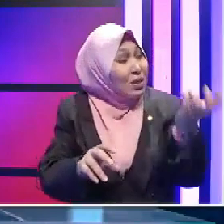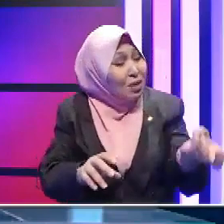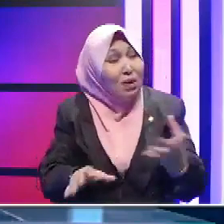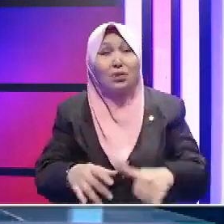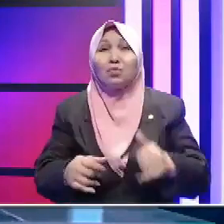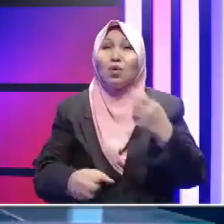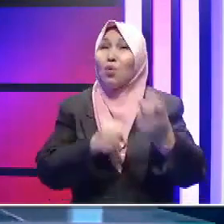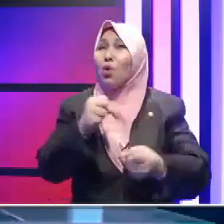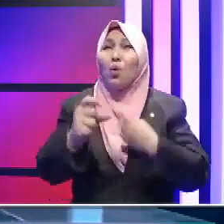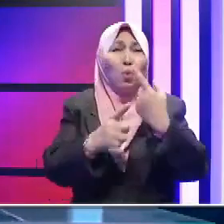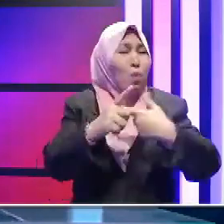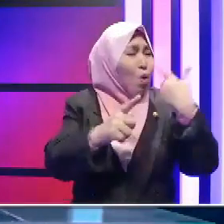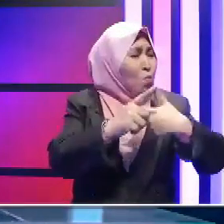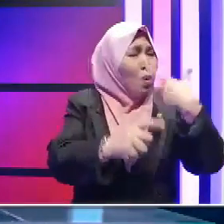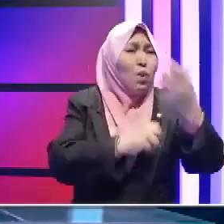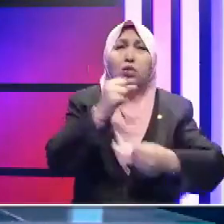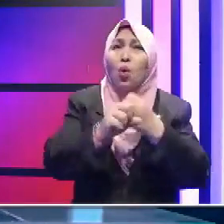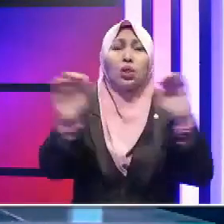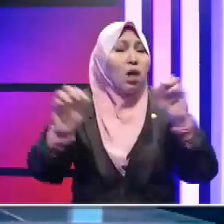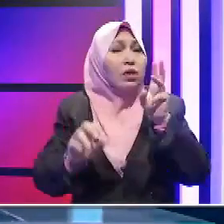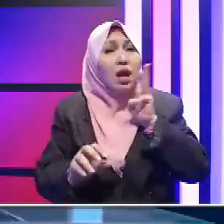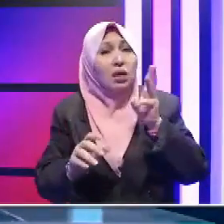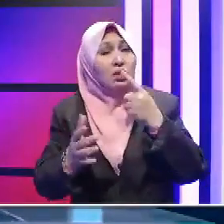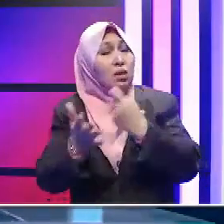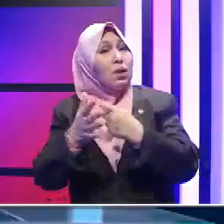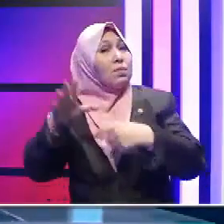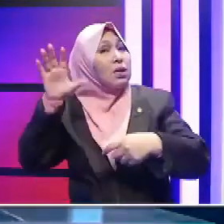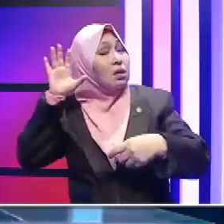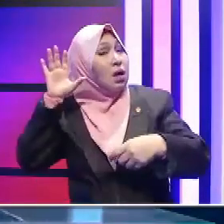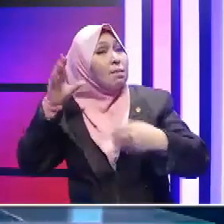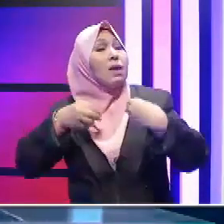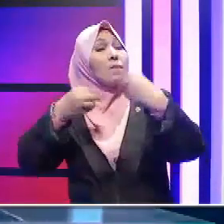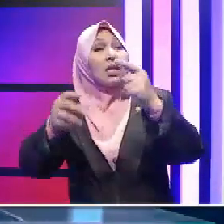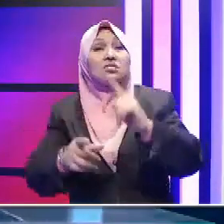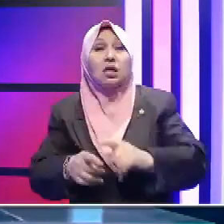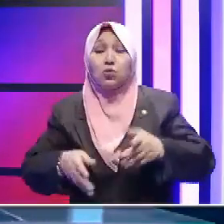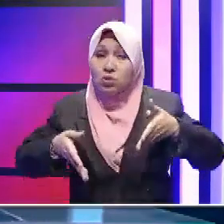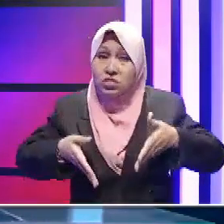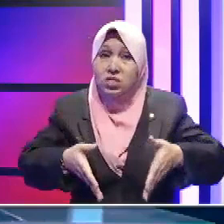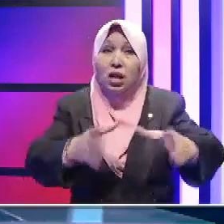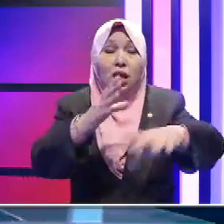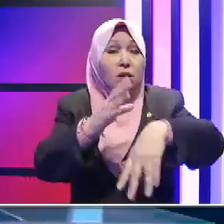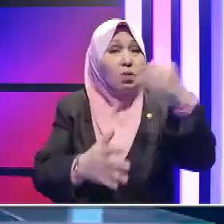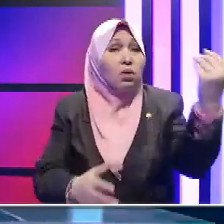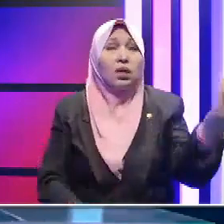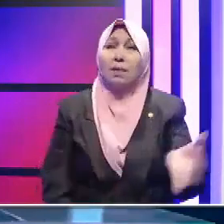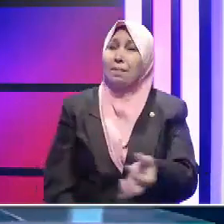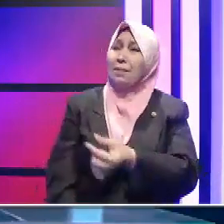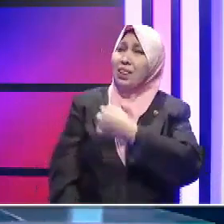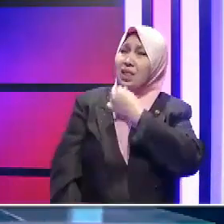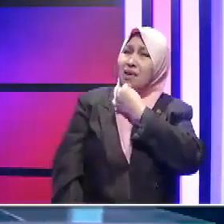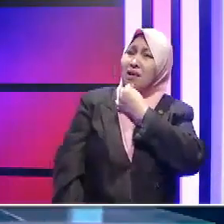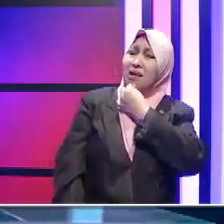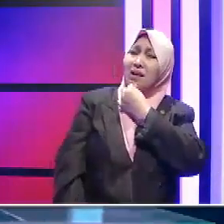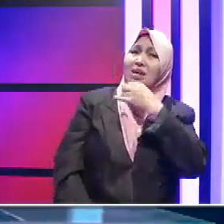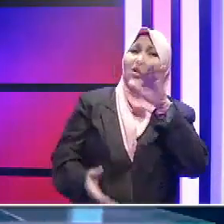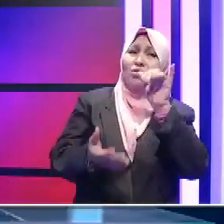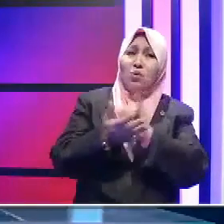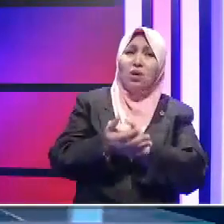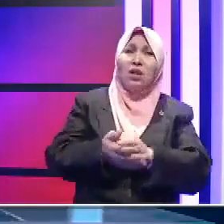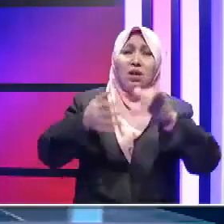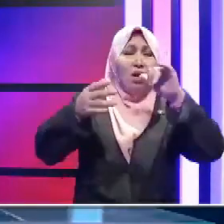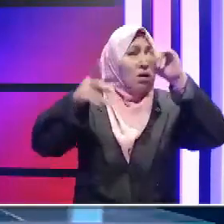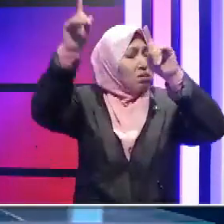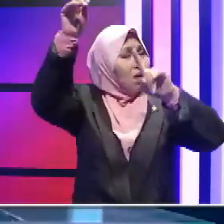bertahun-tahun mereka tiba-tiba mendengar Nabi Nuh Rika satu jalan keluar yang aneh dan pelit ya itulah bahkan